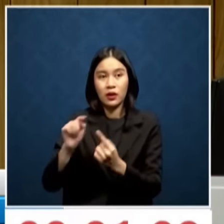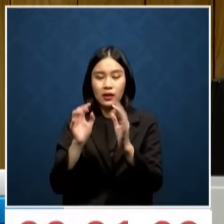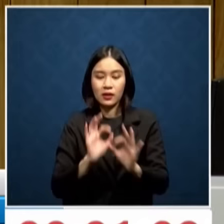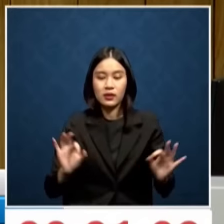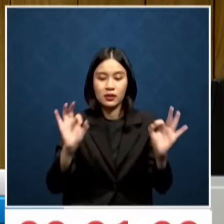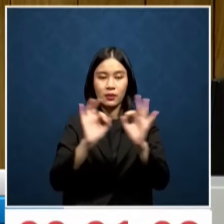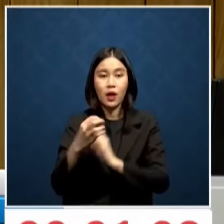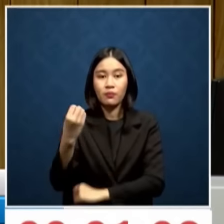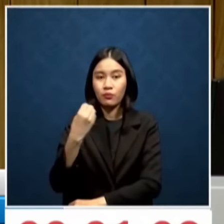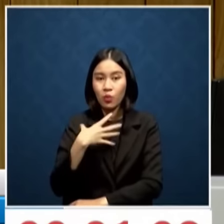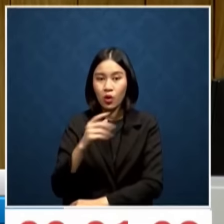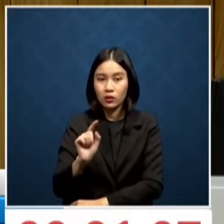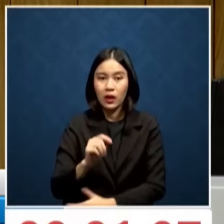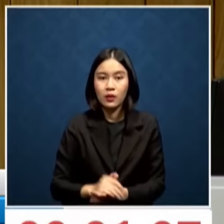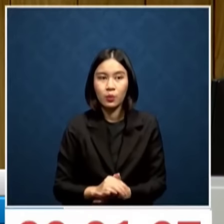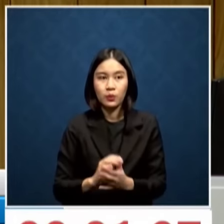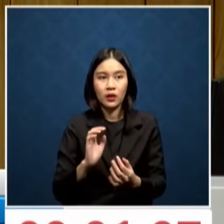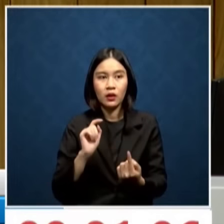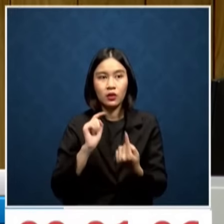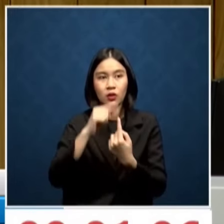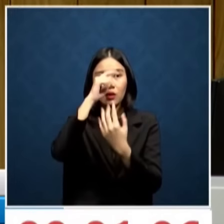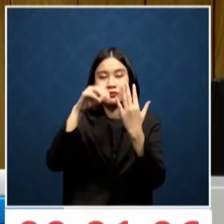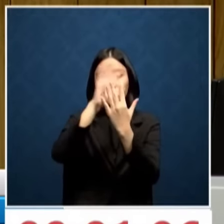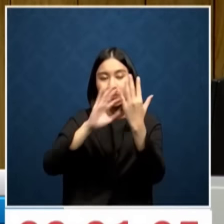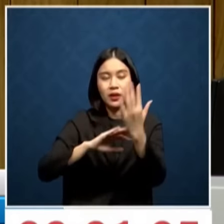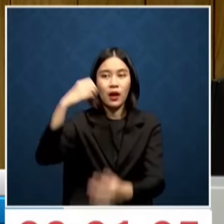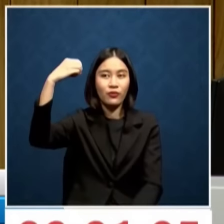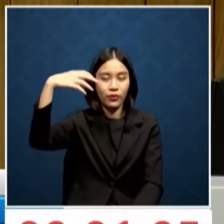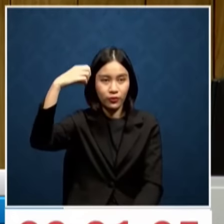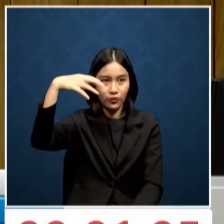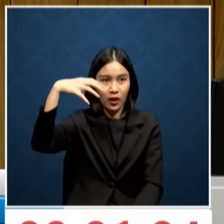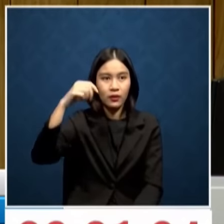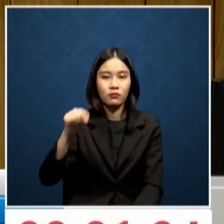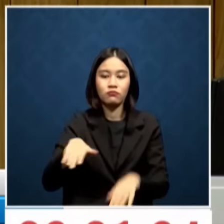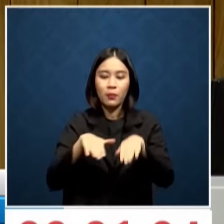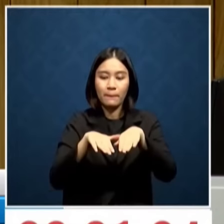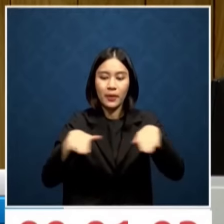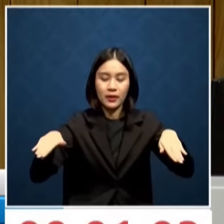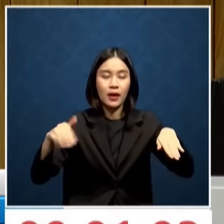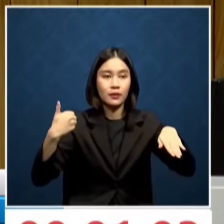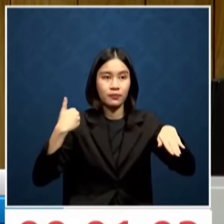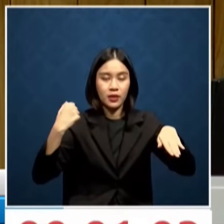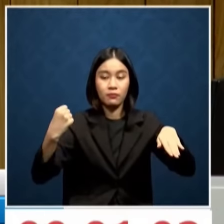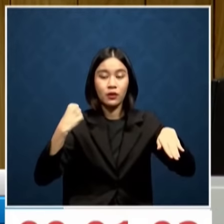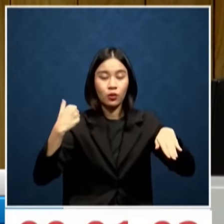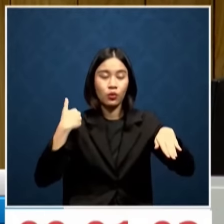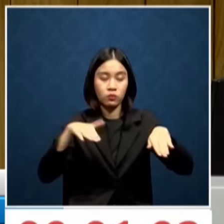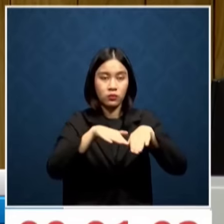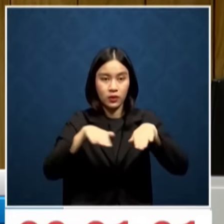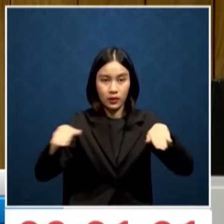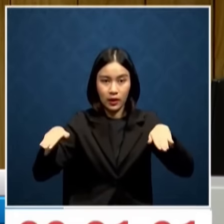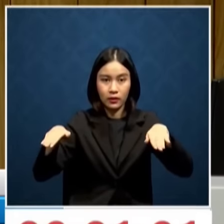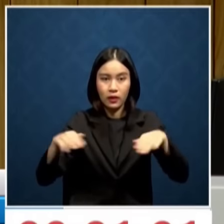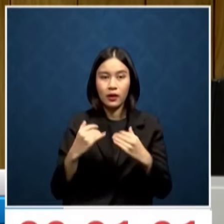ำคัญก็คือเขาบอกว่าอย่างนี้ครับเขาบอกไฟประเทศไทยไฟฟ้าประเทศไทยเนี่ย stable มีความคงที่สูง